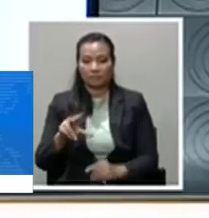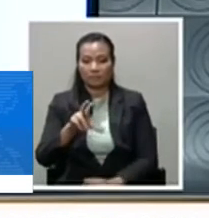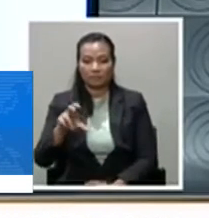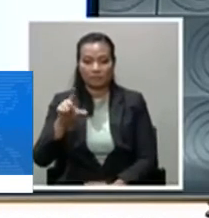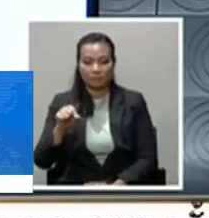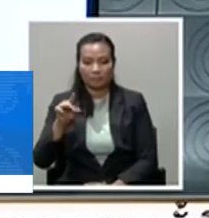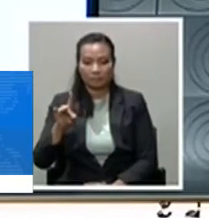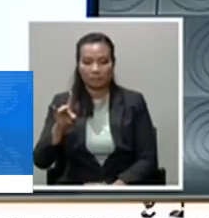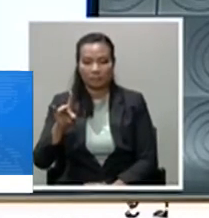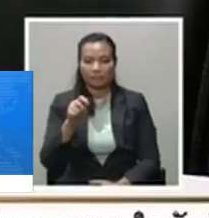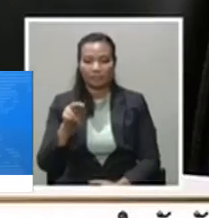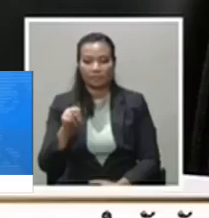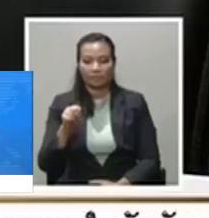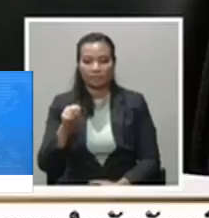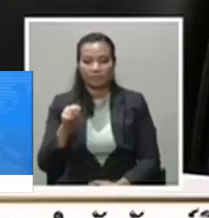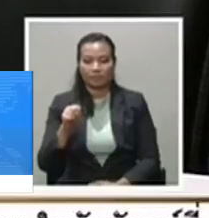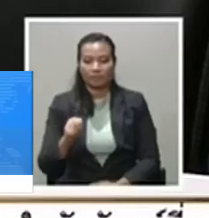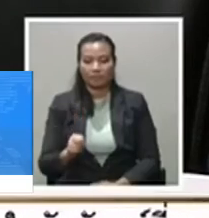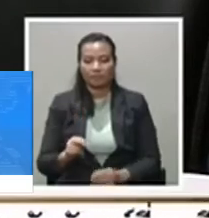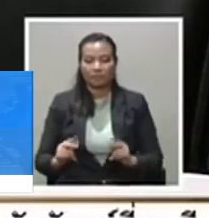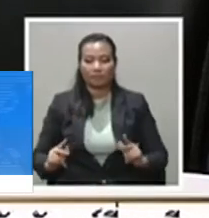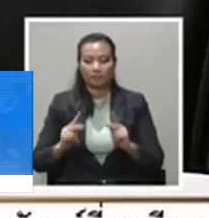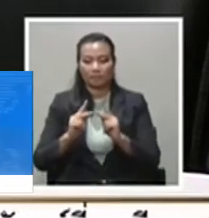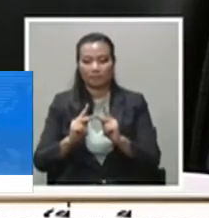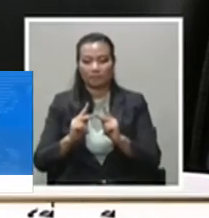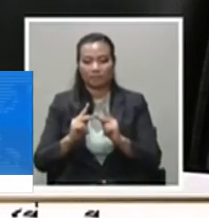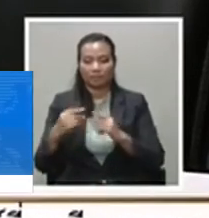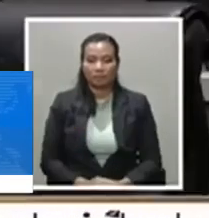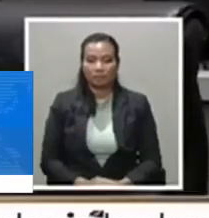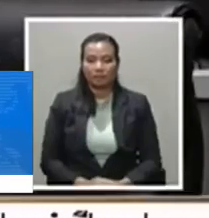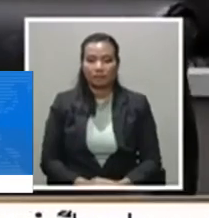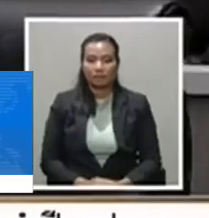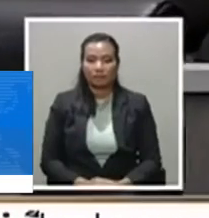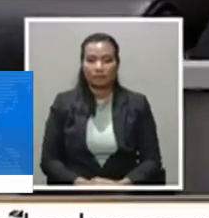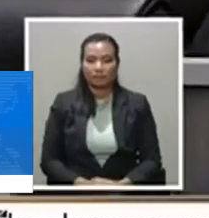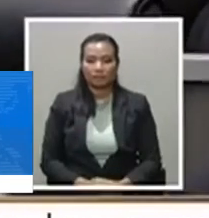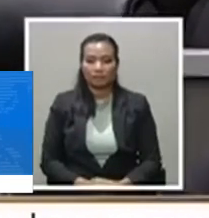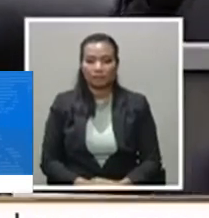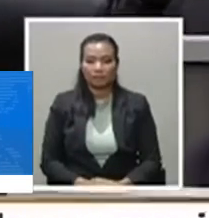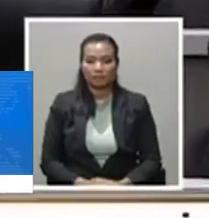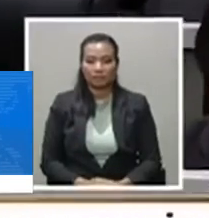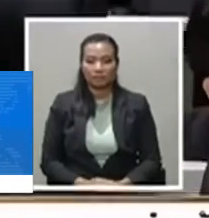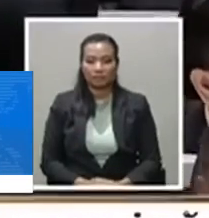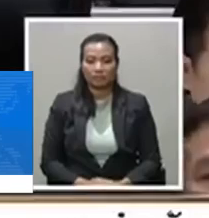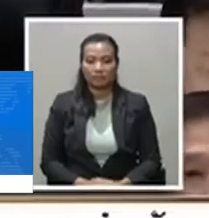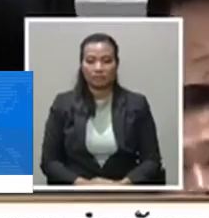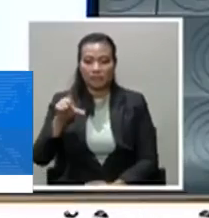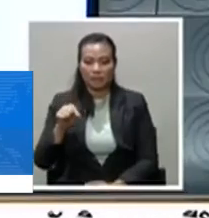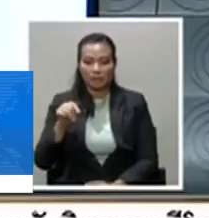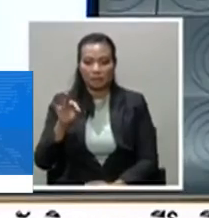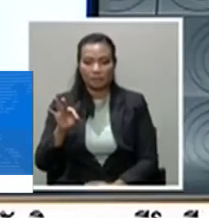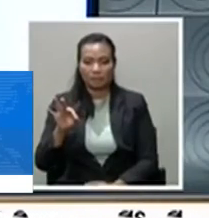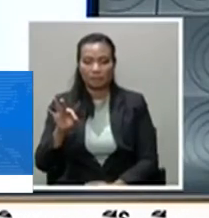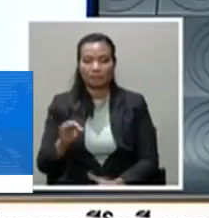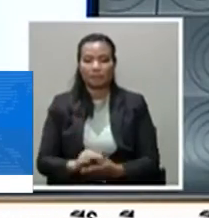รัฐมนตรีว่าการกระทรวงการต่างประเทศไว้วางใจ272ไม่ไว้วางใจ55และงดออกเสียง